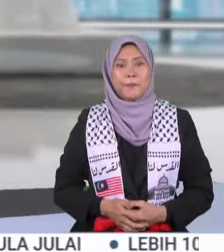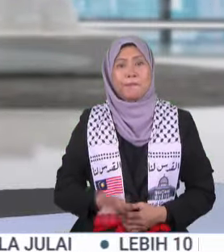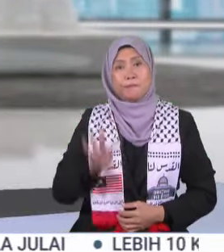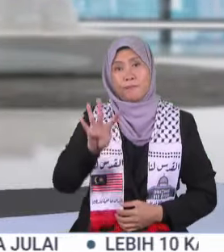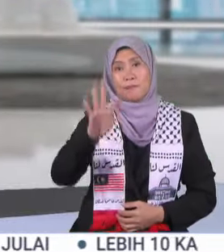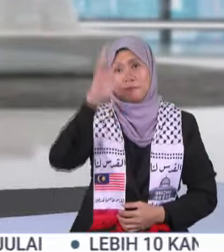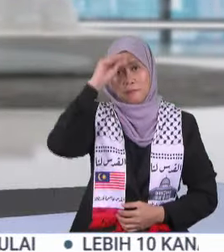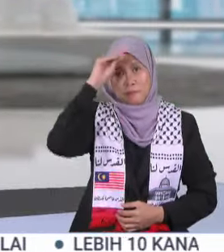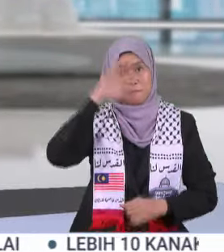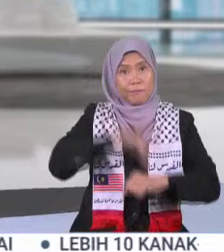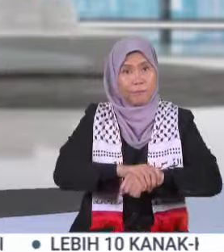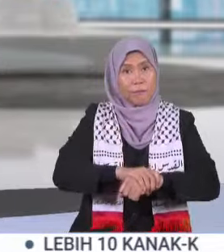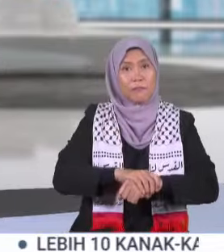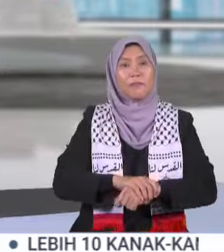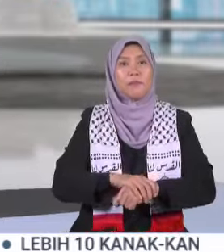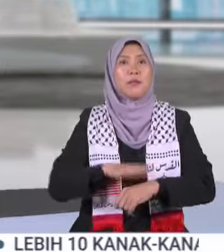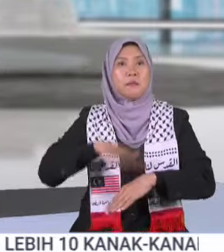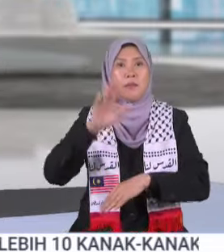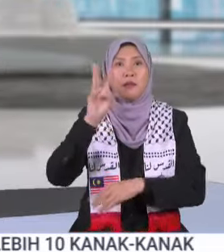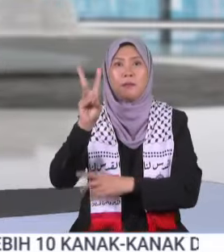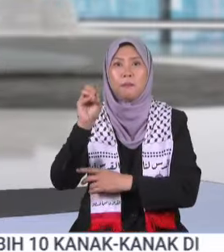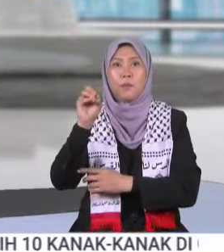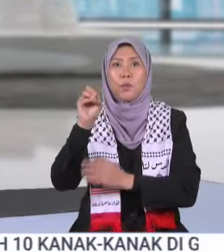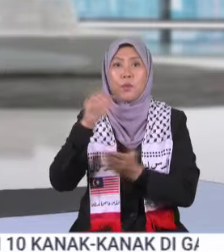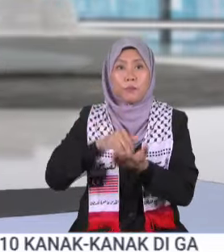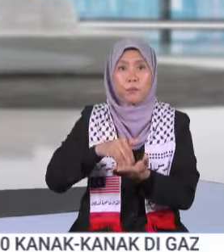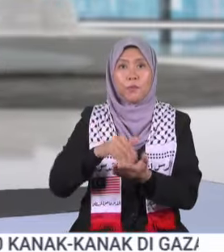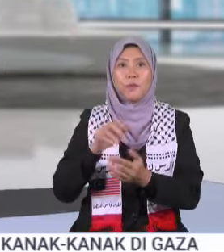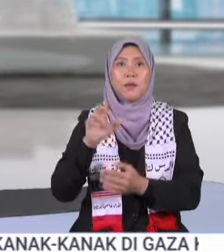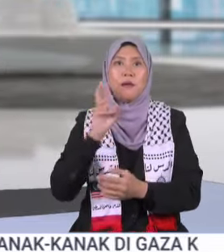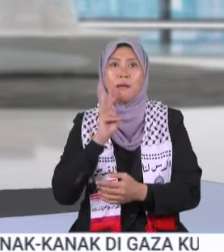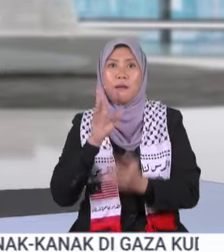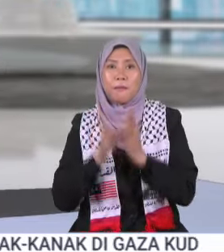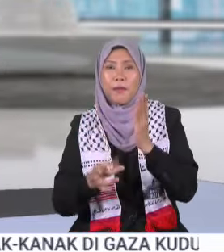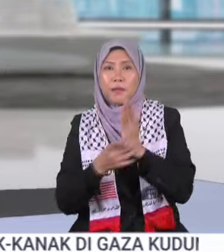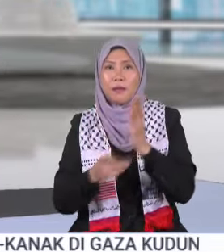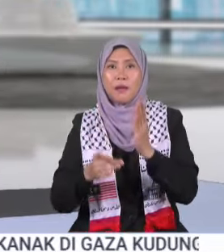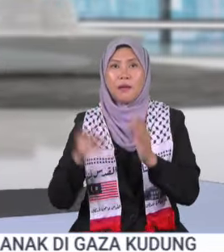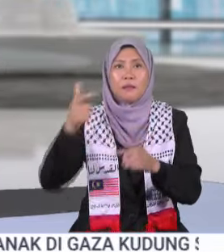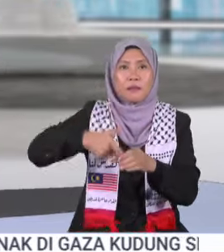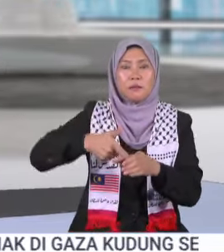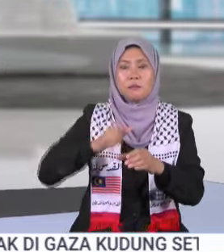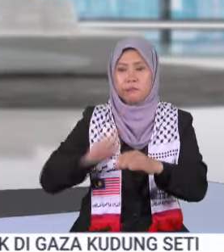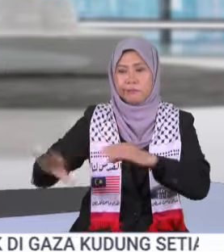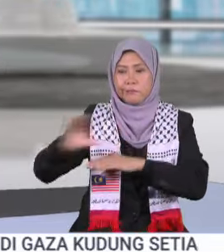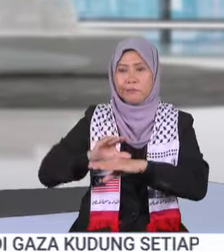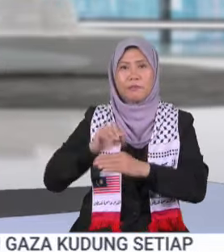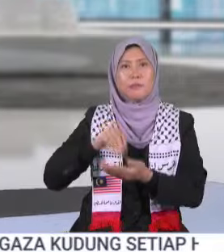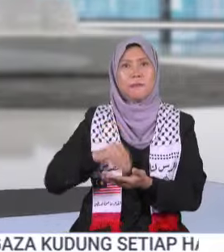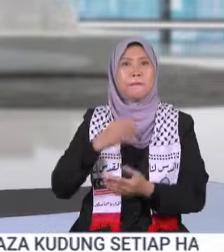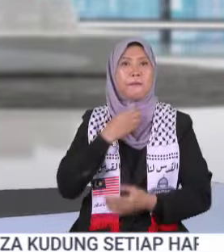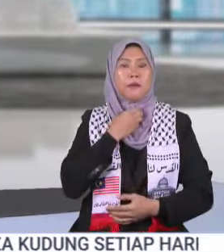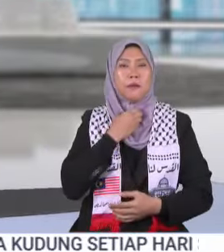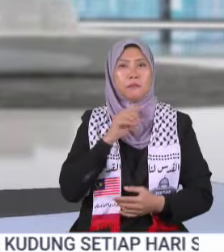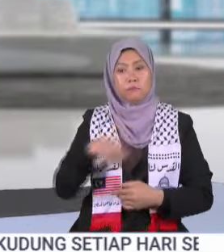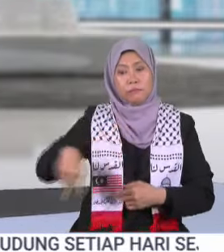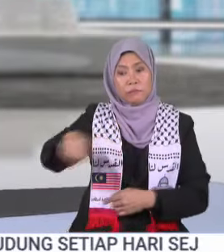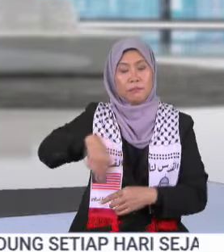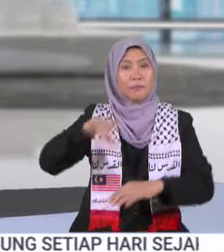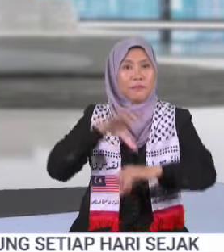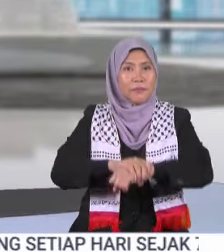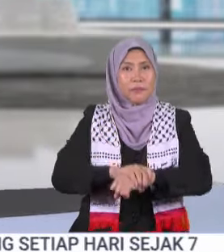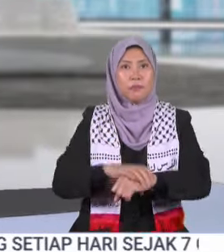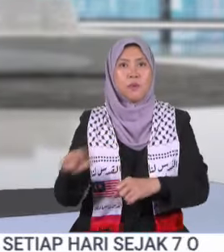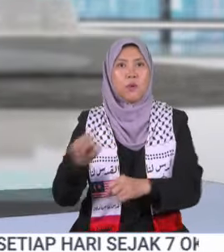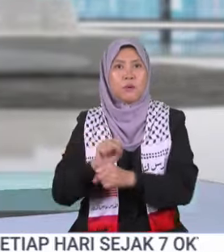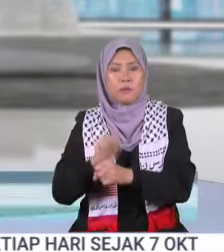empat lelaki ditahan bersama lebih 60,000 liter minyak diesel dipercayai bersubsidi di Manjung perak mereka dicekup ketika sedang